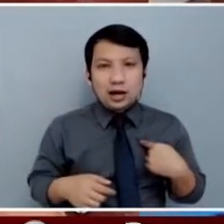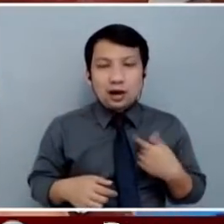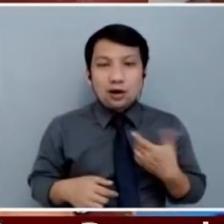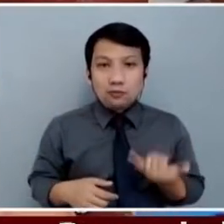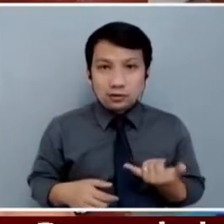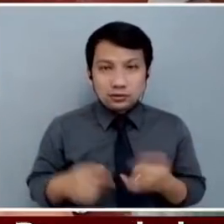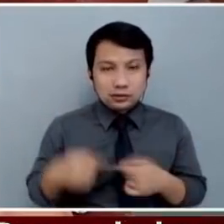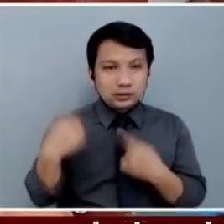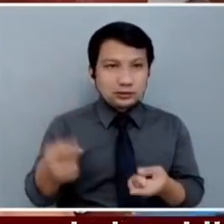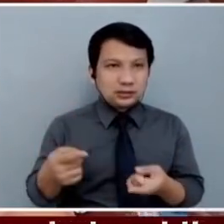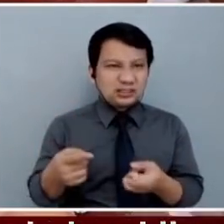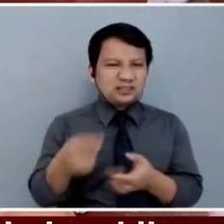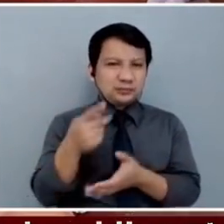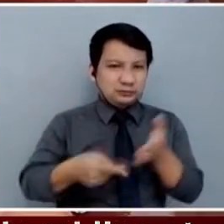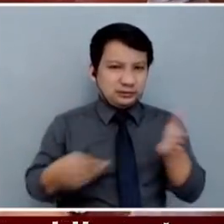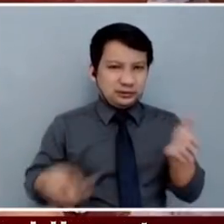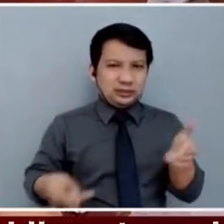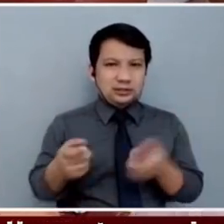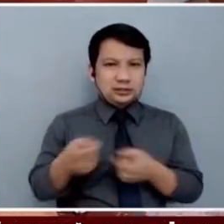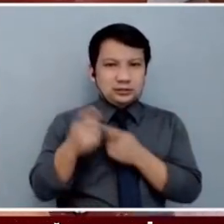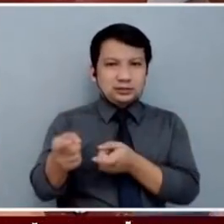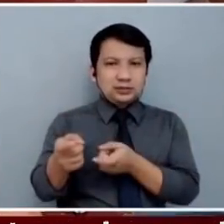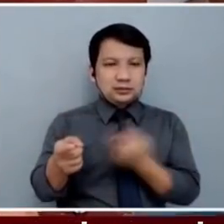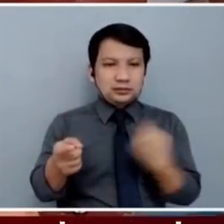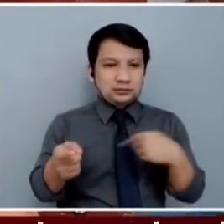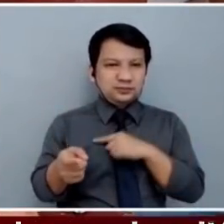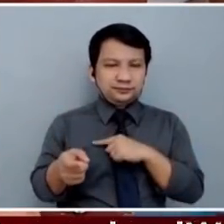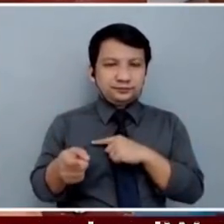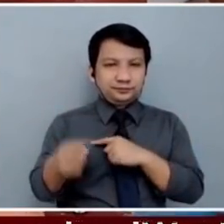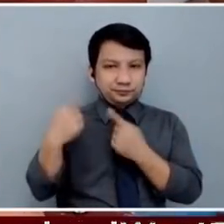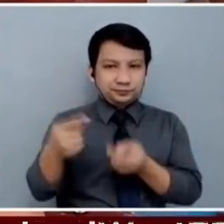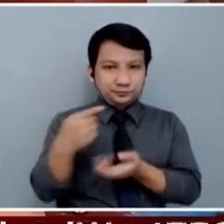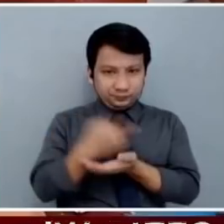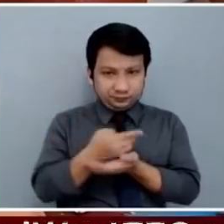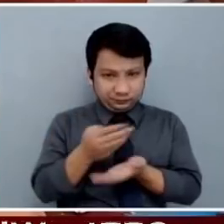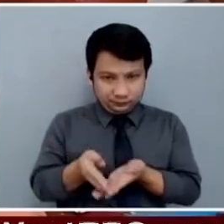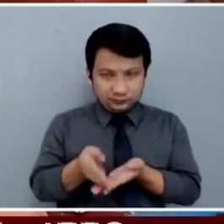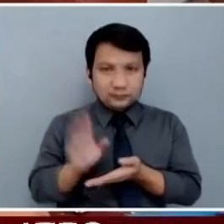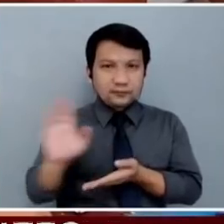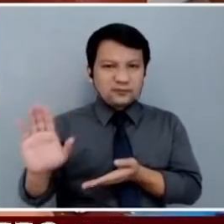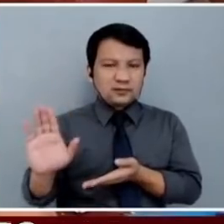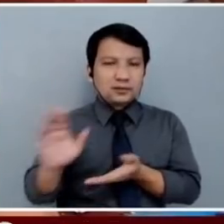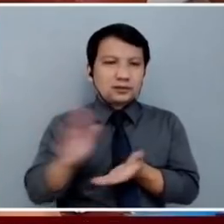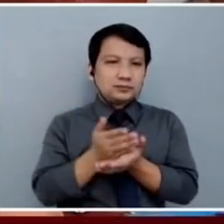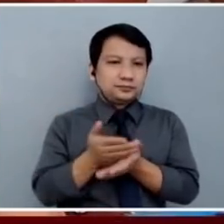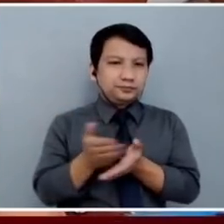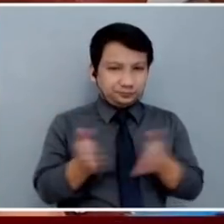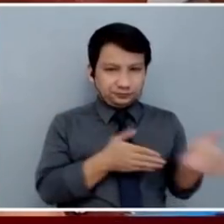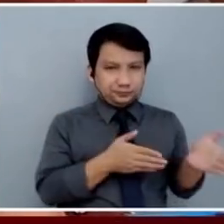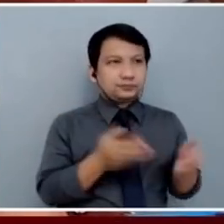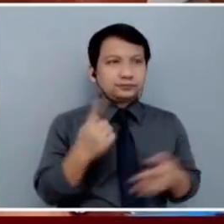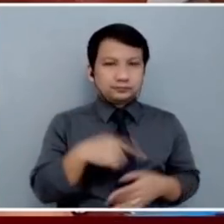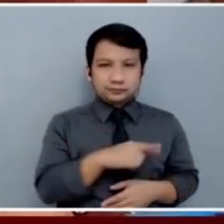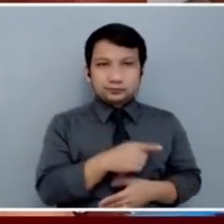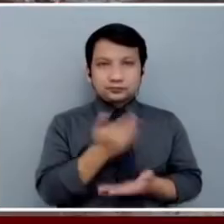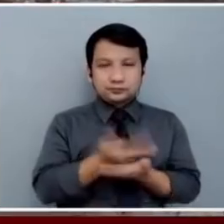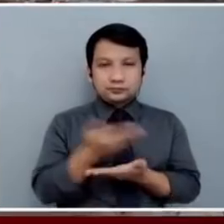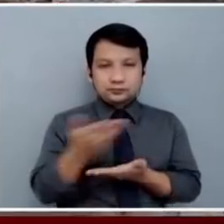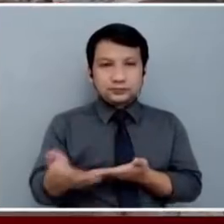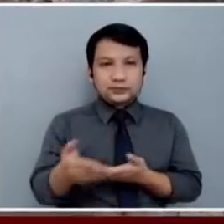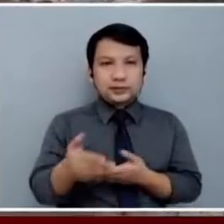ibang mga putahe na inihahanda ko. Tapos yung budget ko doon, yun po yung itinatabi ko para meron po akong pambili ng